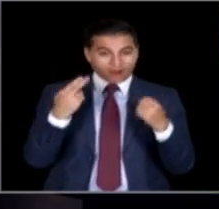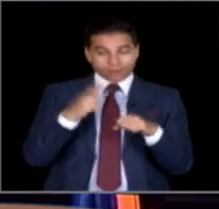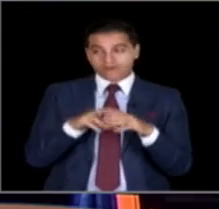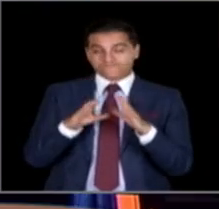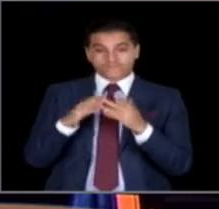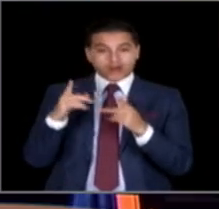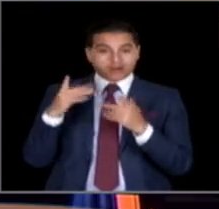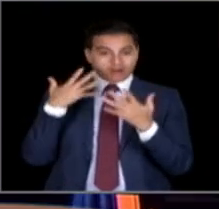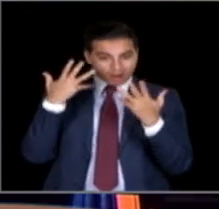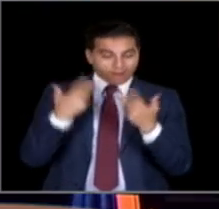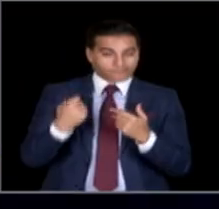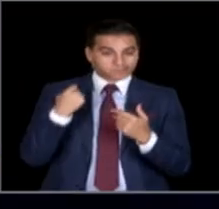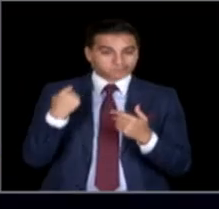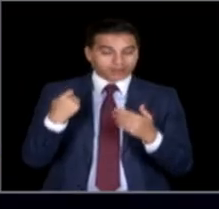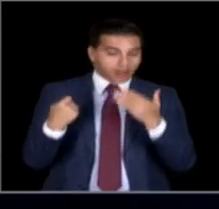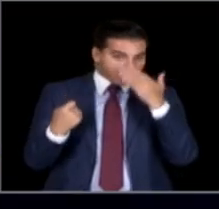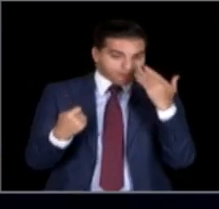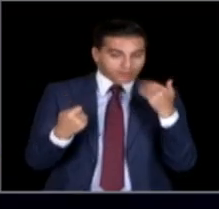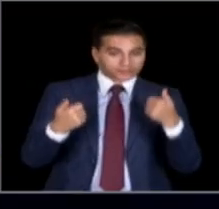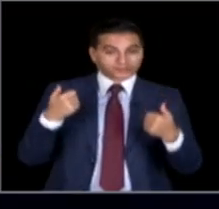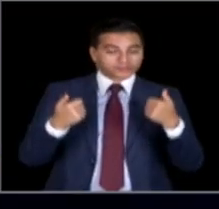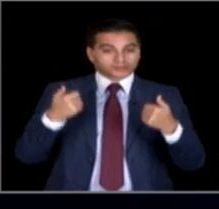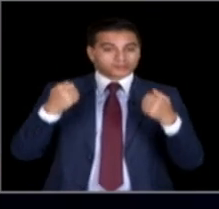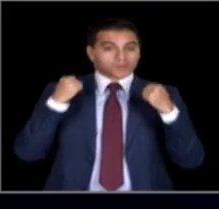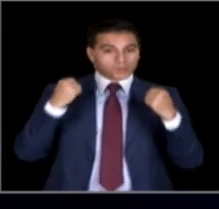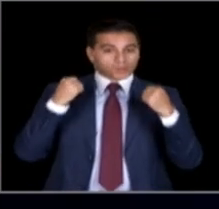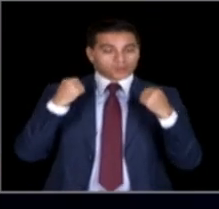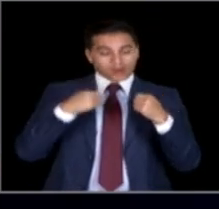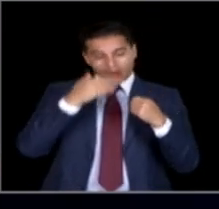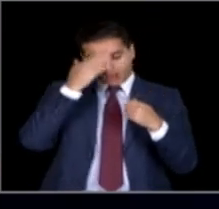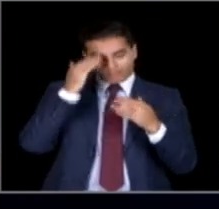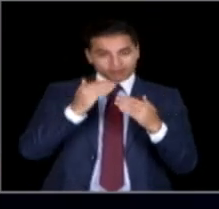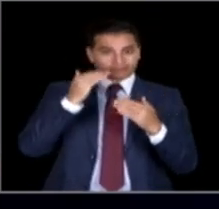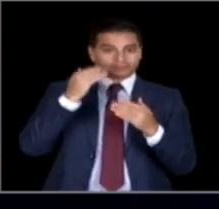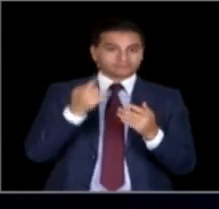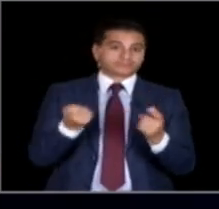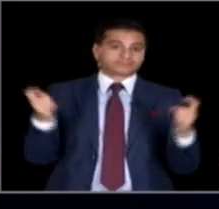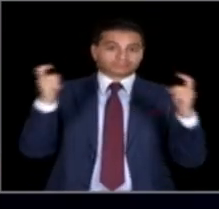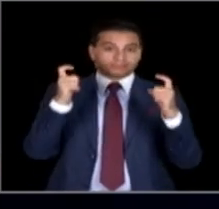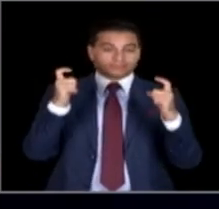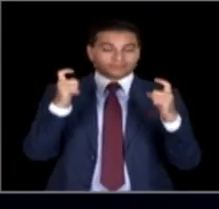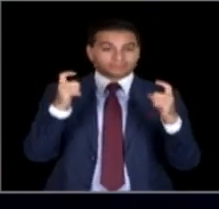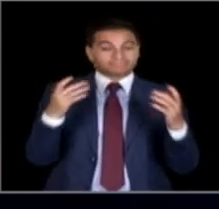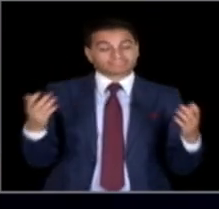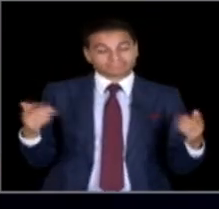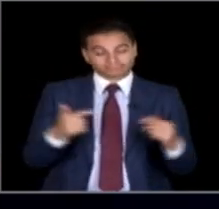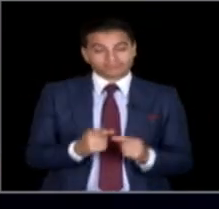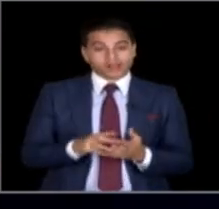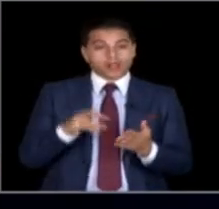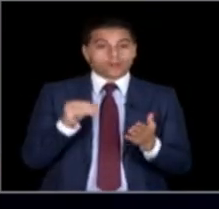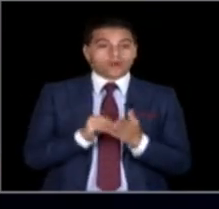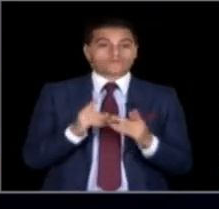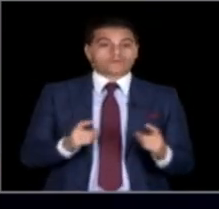فريق تألق في التصفيات، عشان كده الخبرة والطموح وجها إلى وجه في المباراة